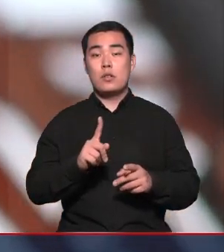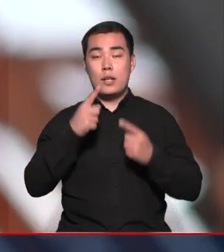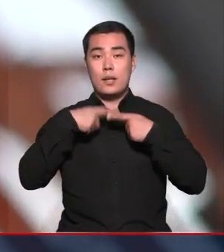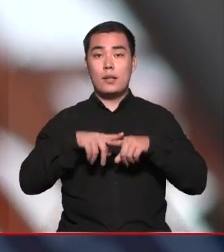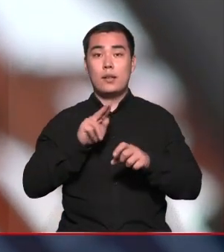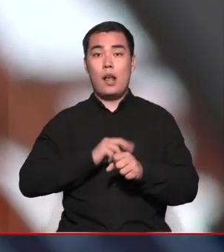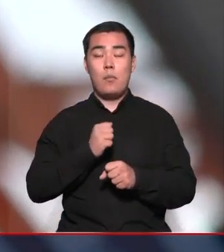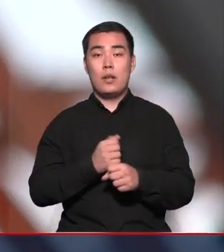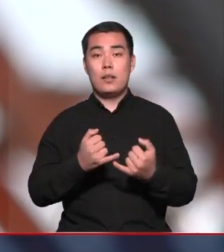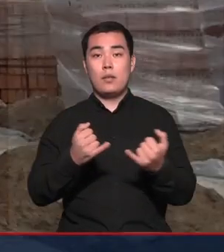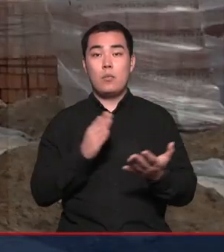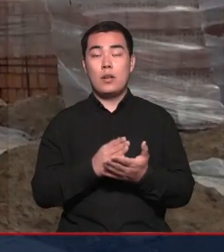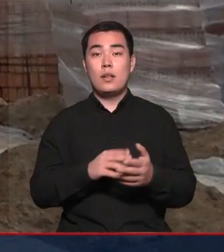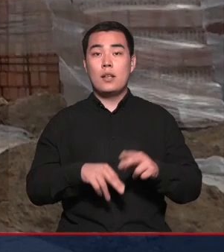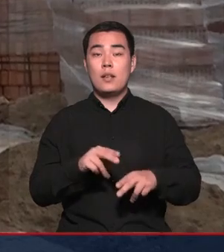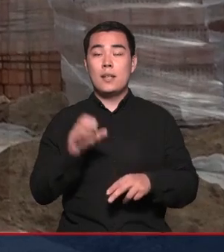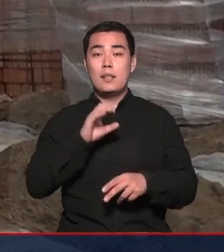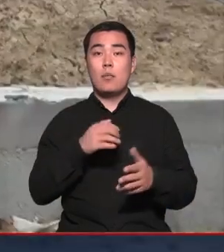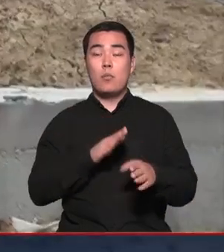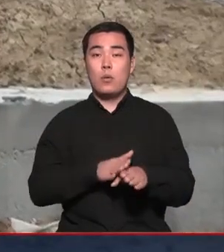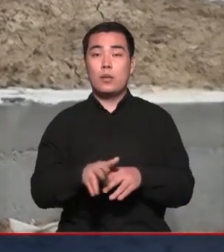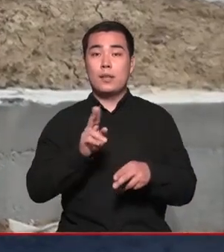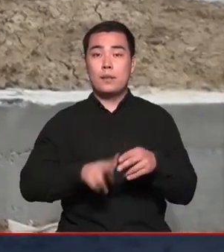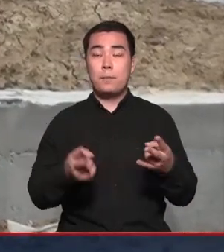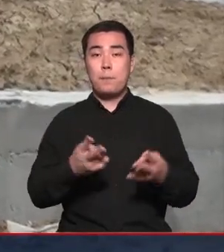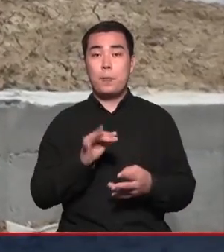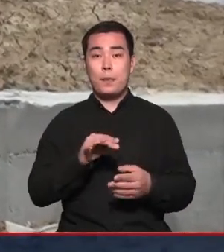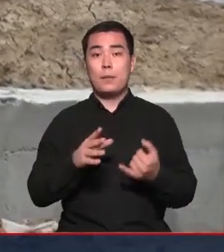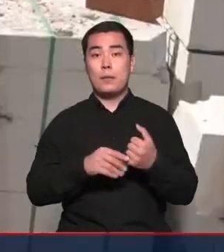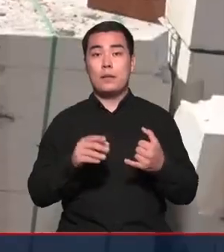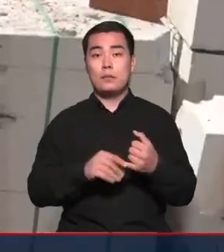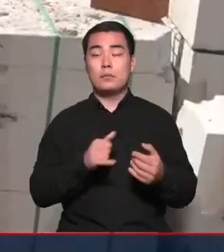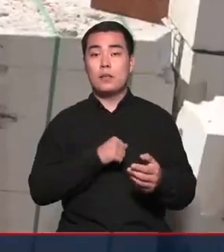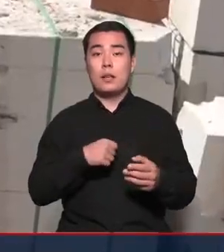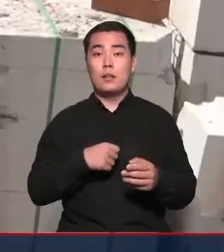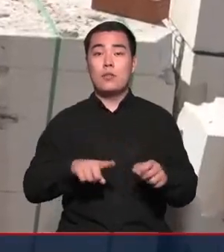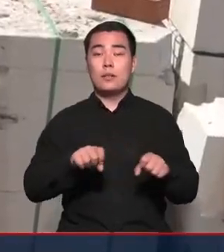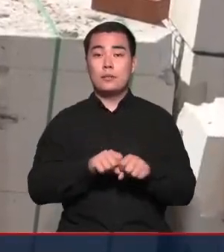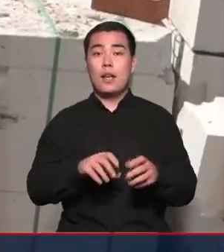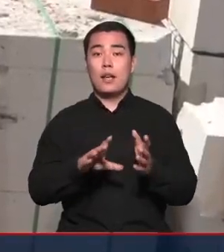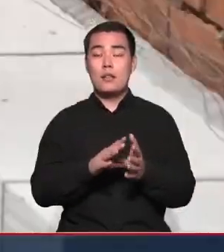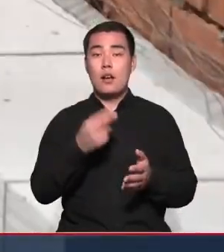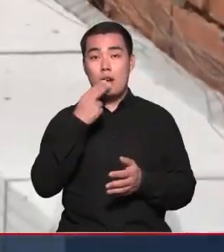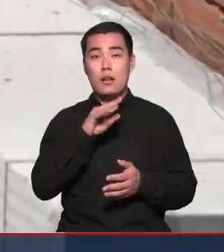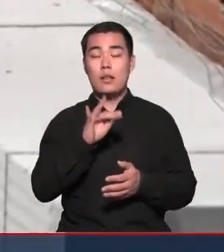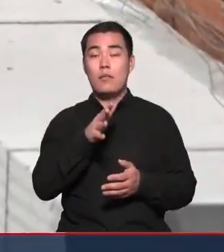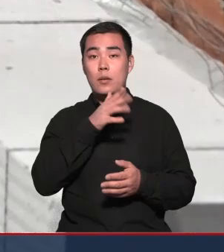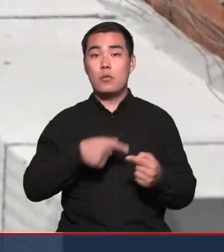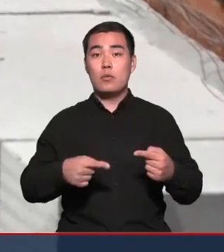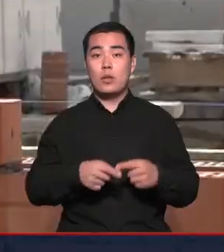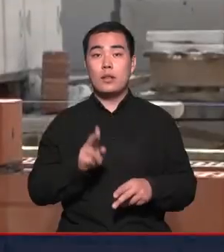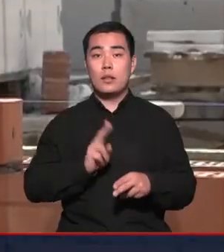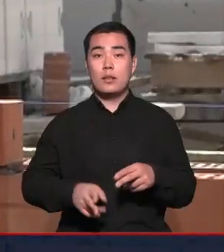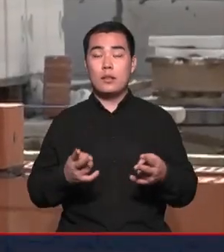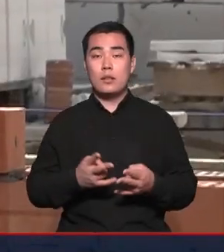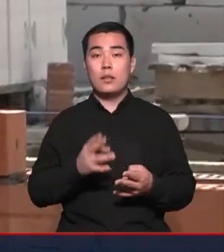желілер жүргізіледі. Құрылыс қыркүйекке дейін толық аяқталуы тиіс. Содан соң аумақ абаттандырылады. Басты талап үйлерді сапалы әрі уақытылы аяқтау.